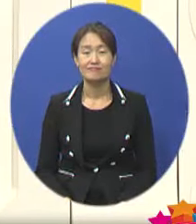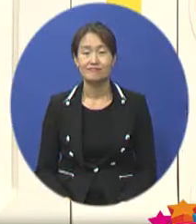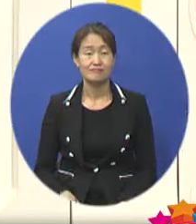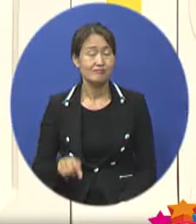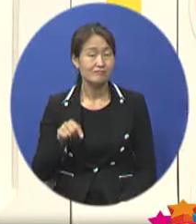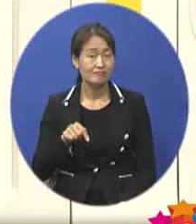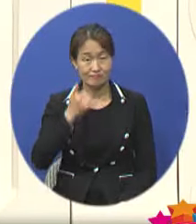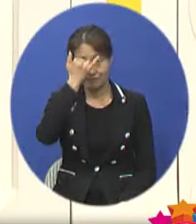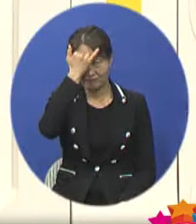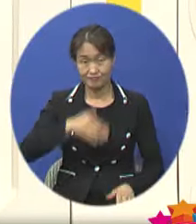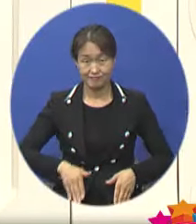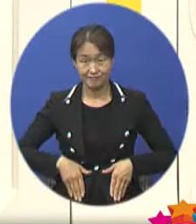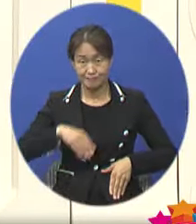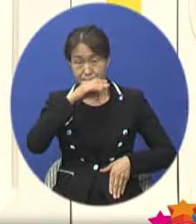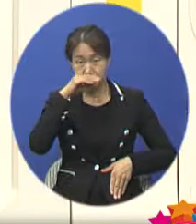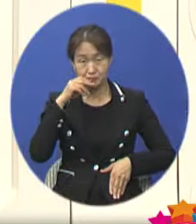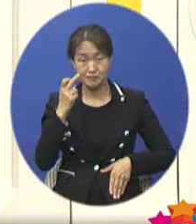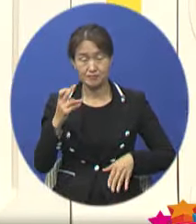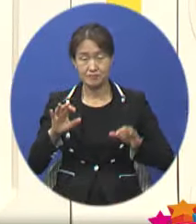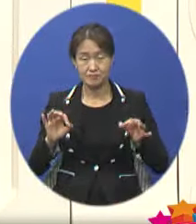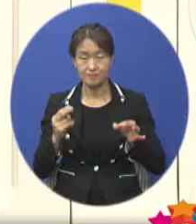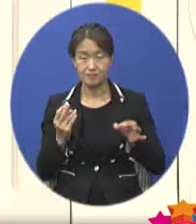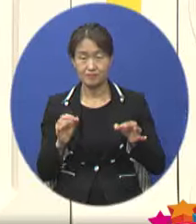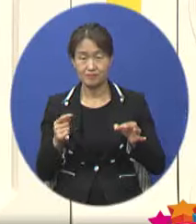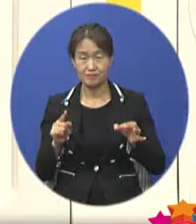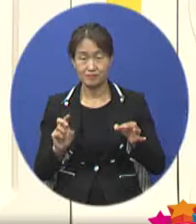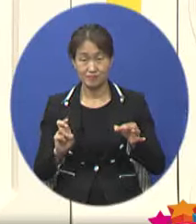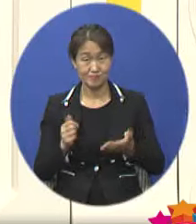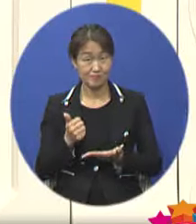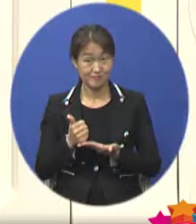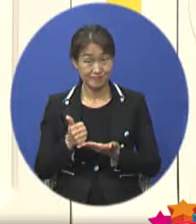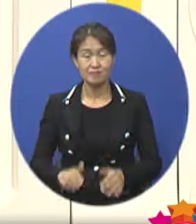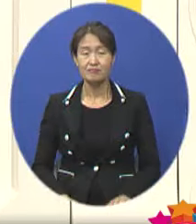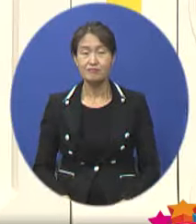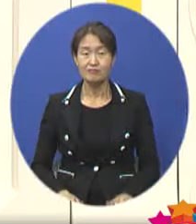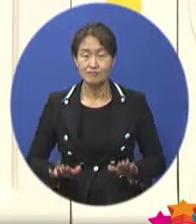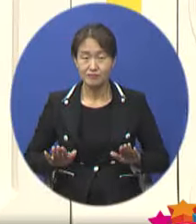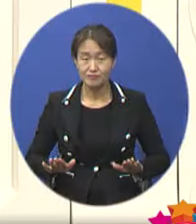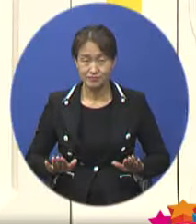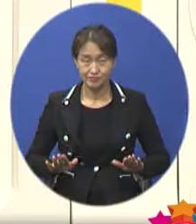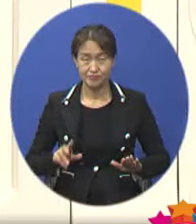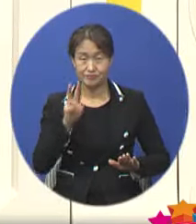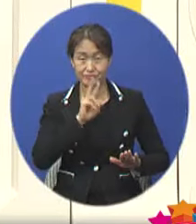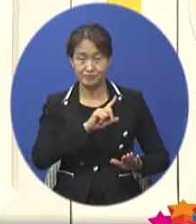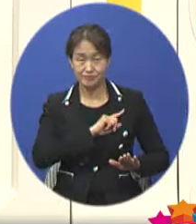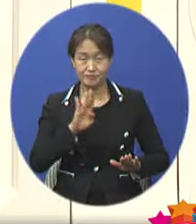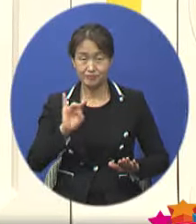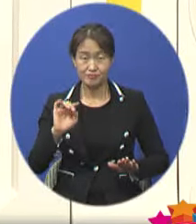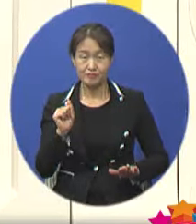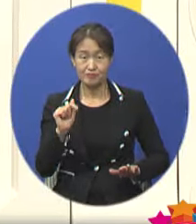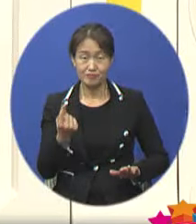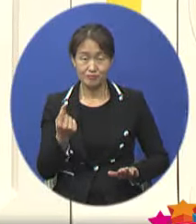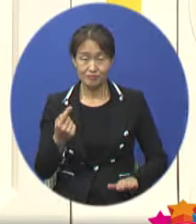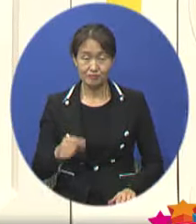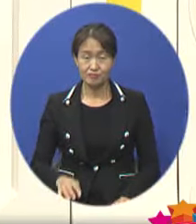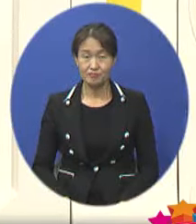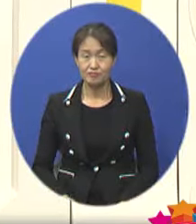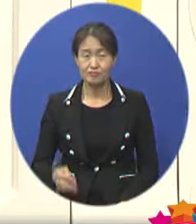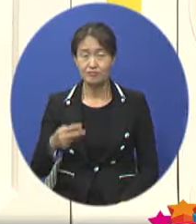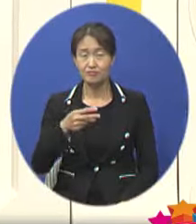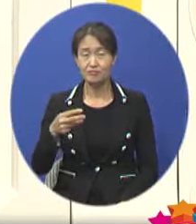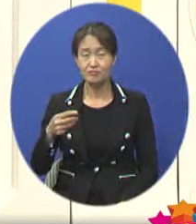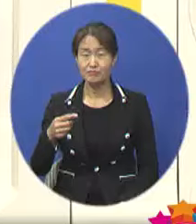여기는 충남 예산의 김용남입니다. 네. 예. 오늘, 와, 반갑습니다. 네, 오늘 풀 곡목은 배우 씨의 네. 능금빛